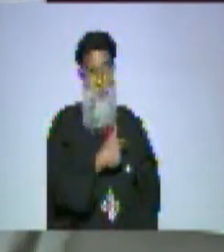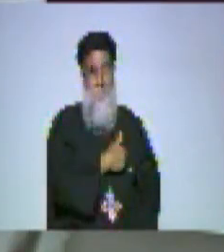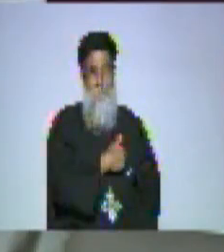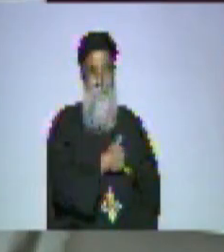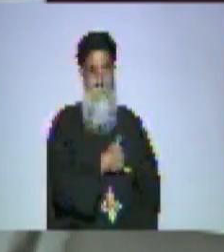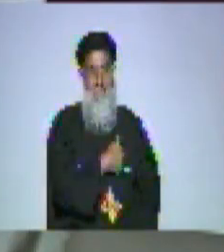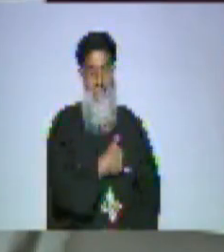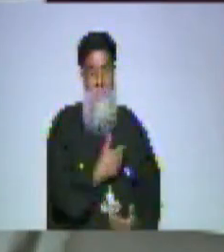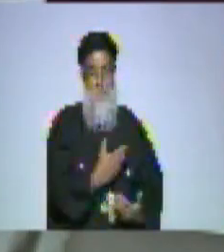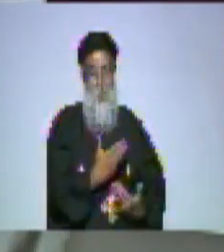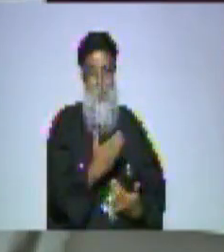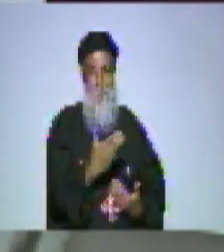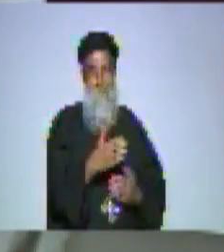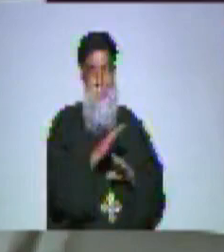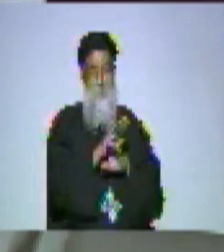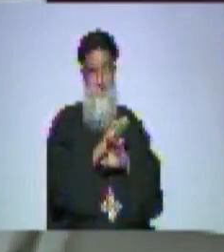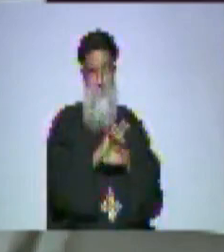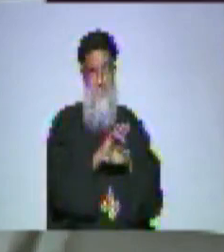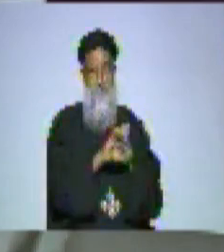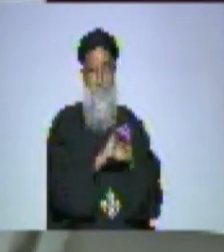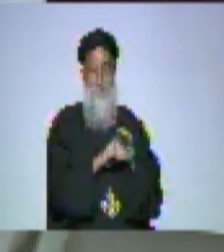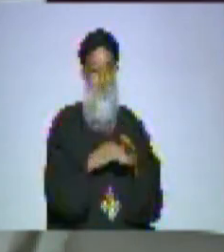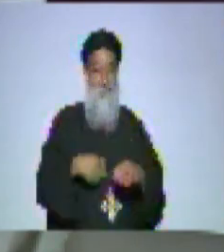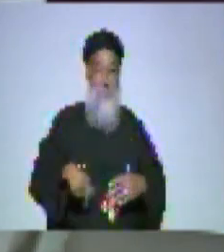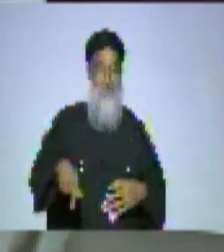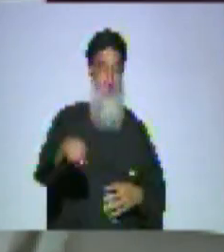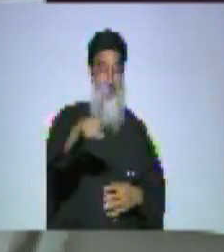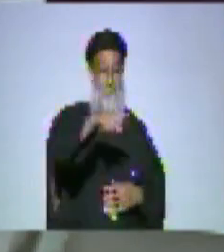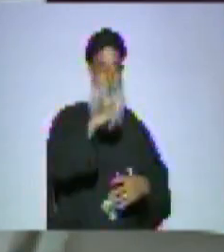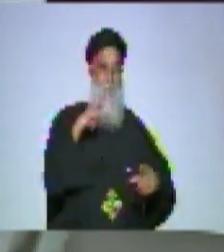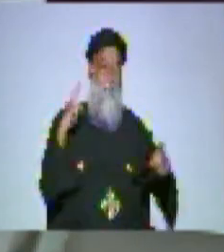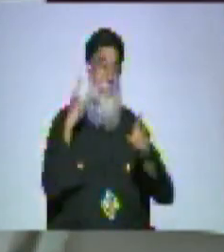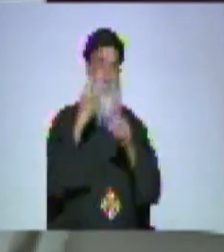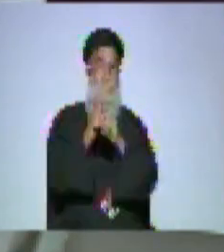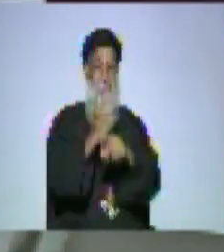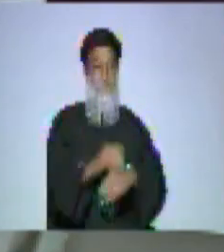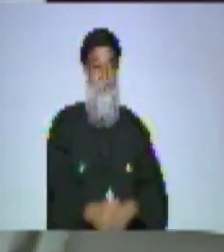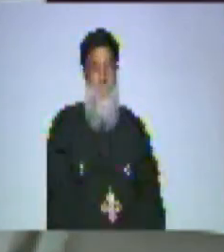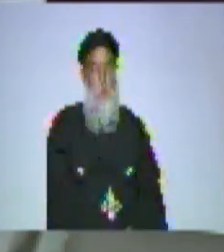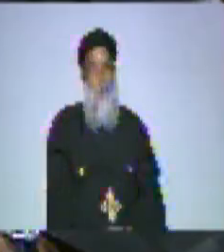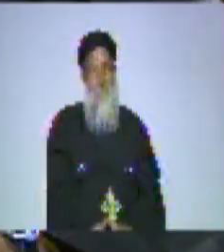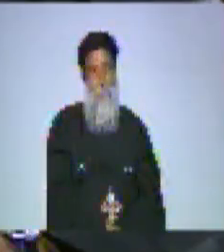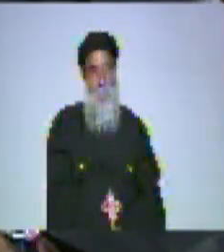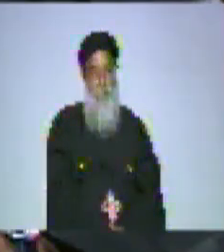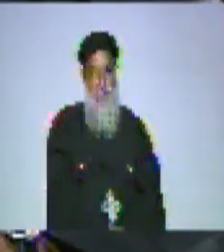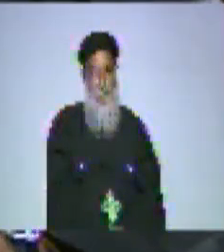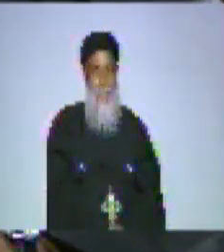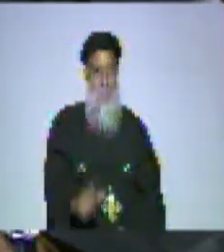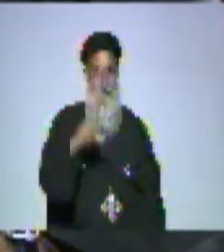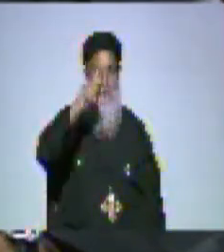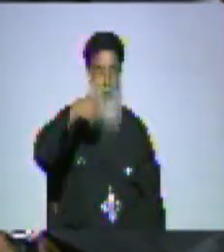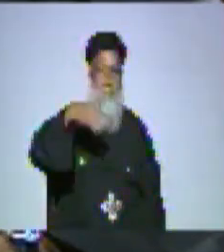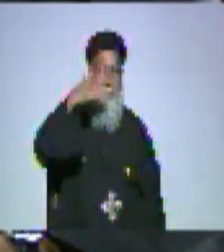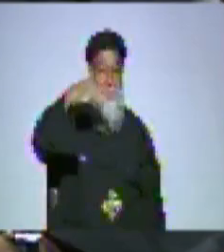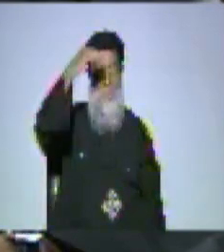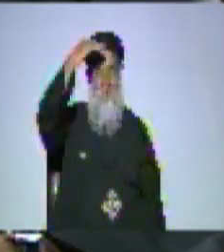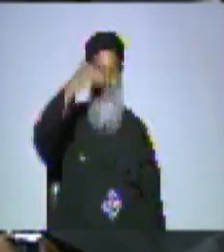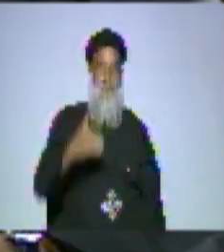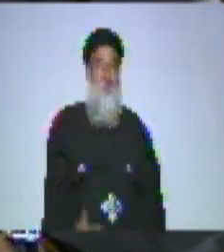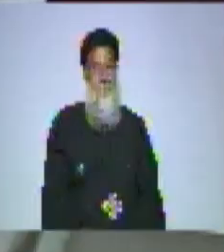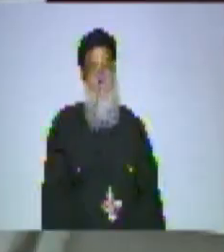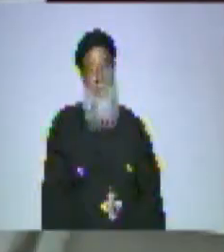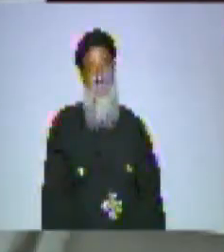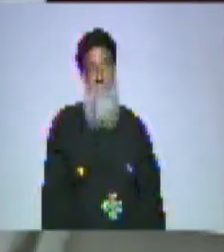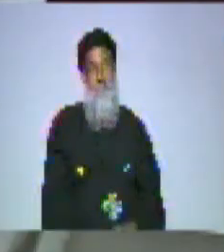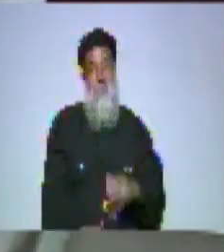يراعي الشخص اللي قدامه يعني عظيم قوي قوي احنا